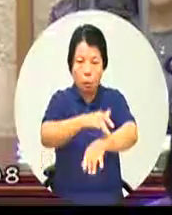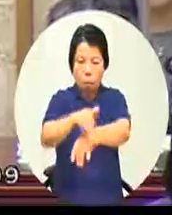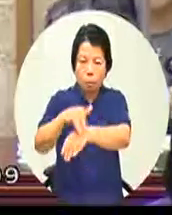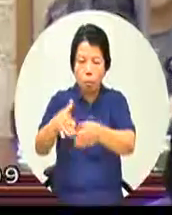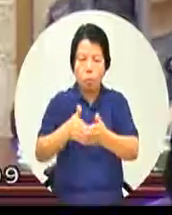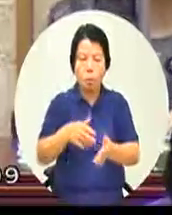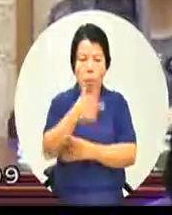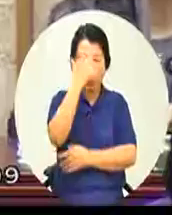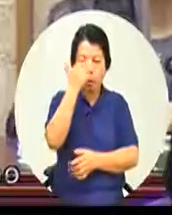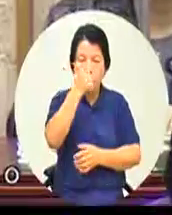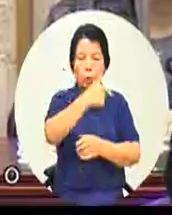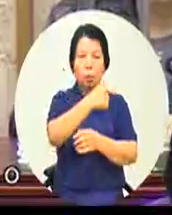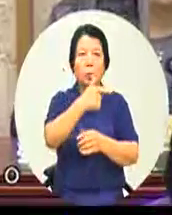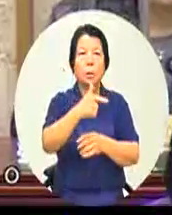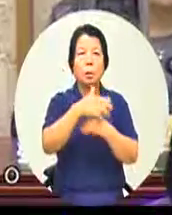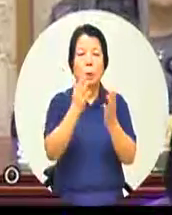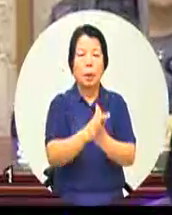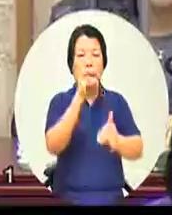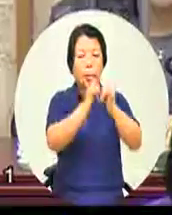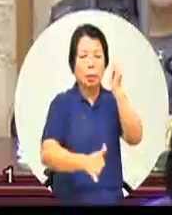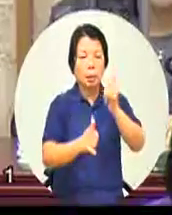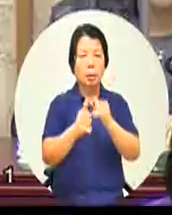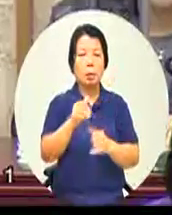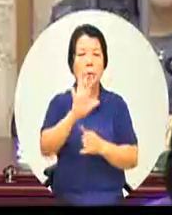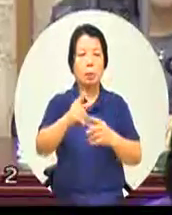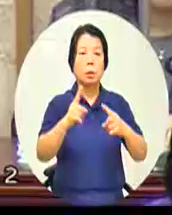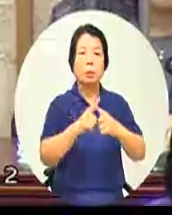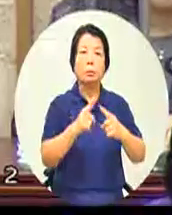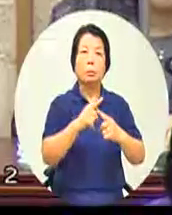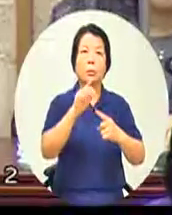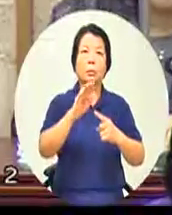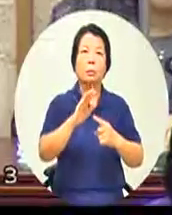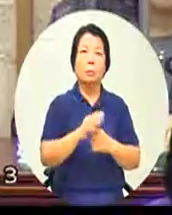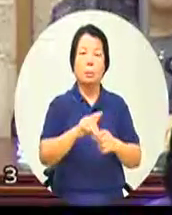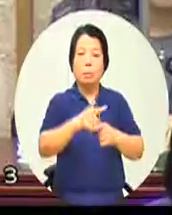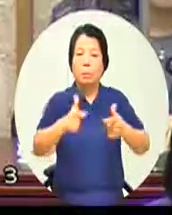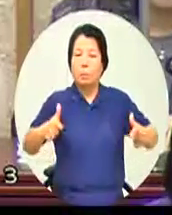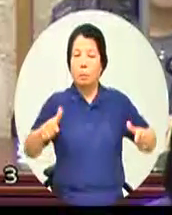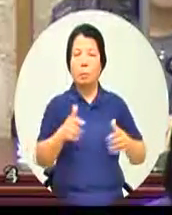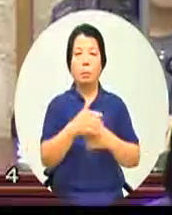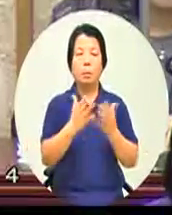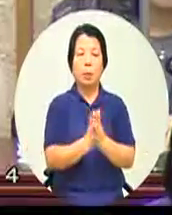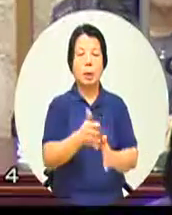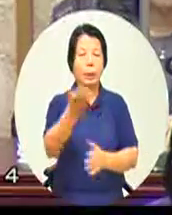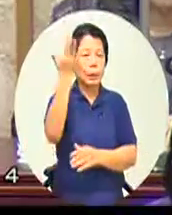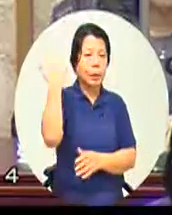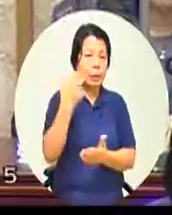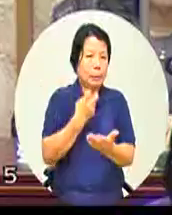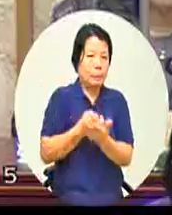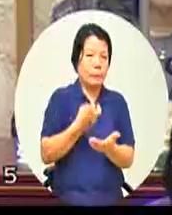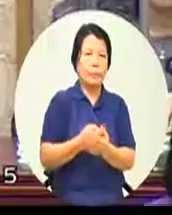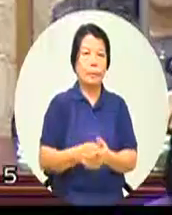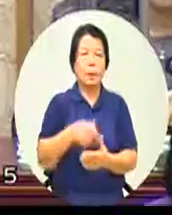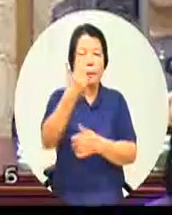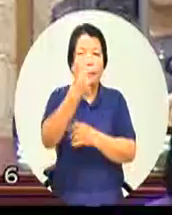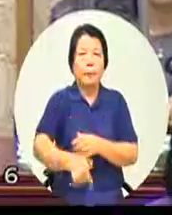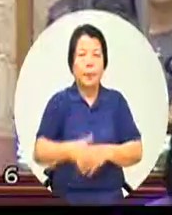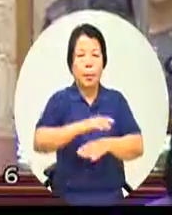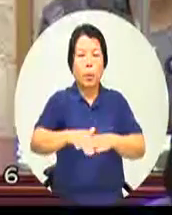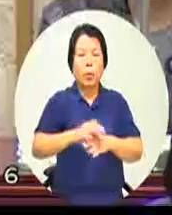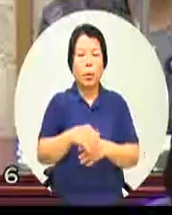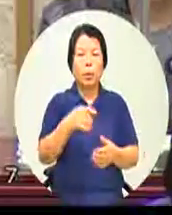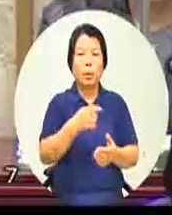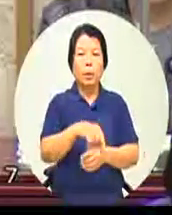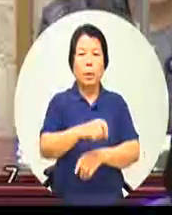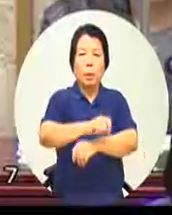公俊伊有一挂历史背景人物，啊，佮有伊一挂过去的一挂严格，尽慢慢的拢会佮伊做者课的